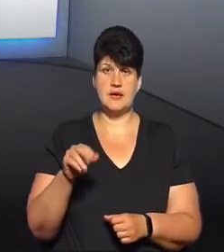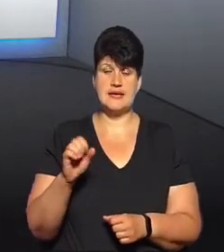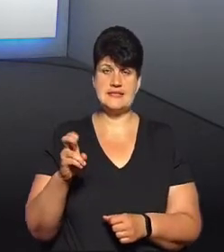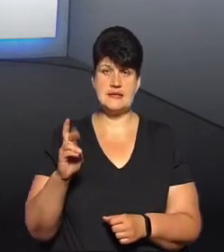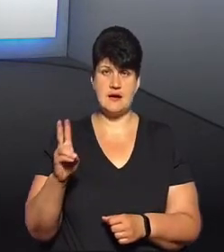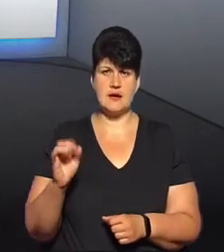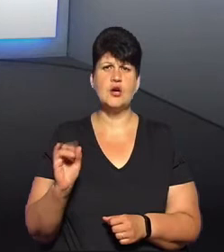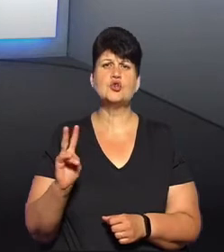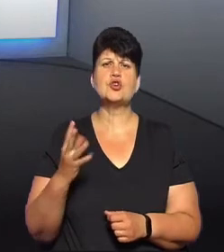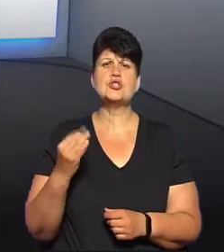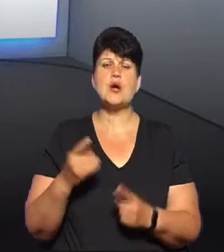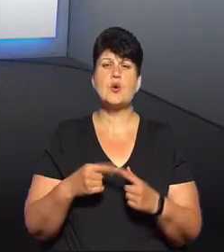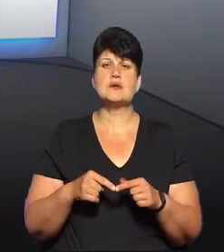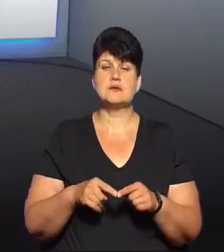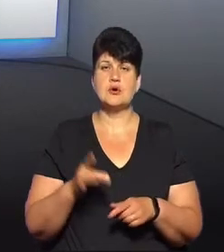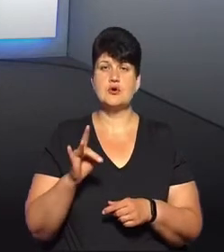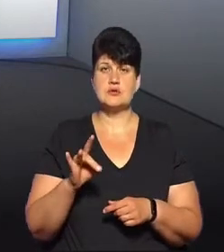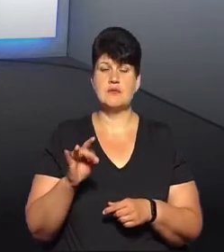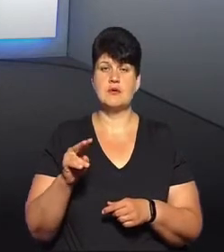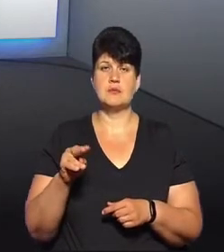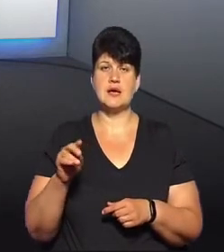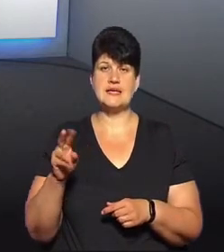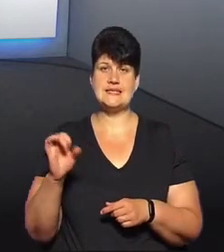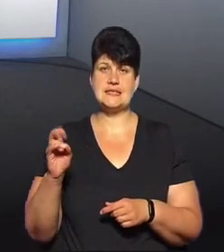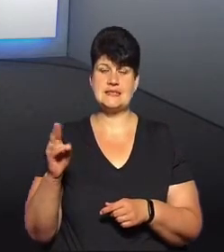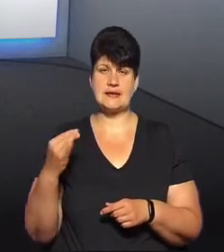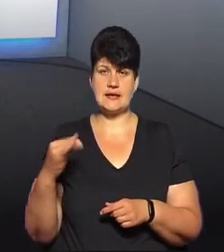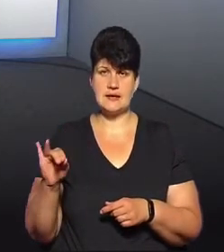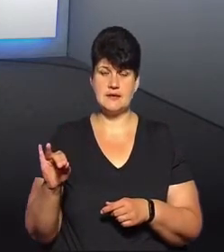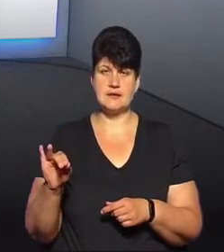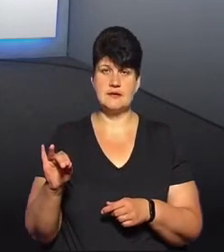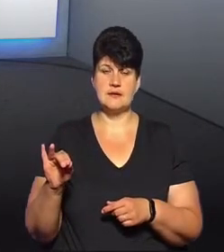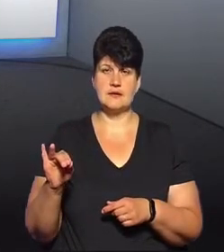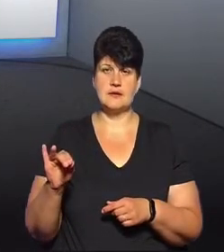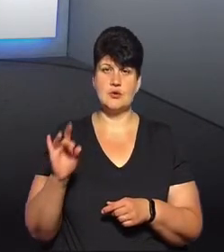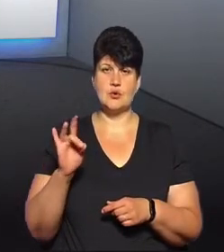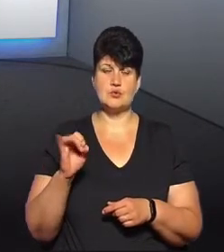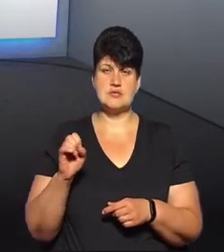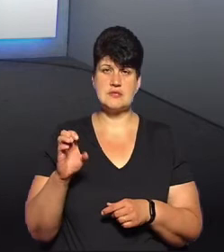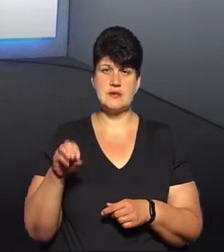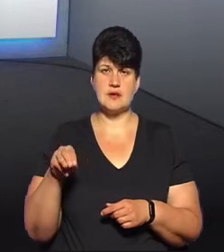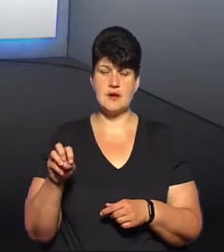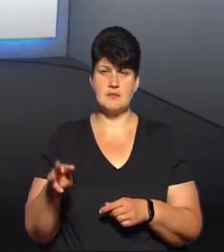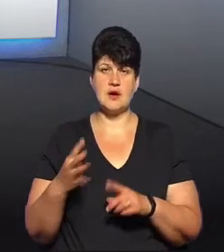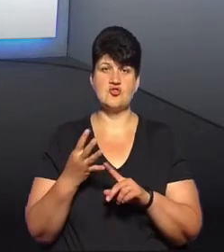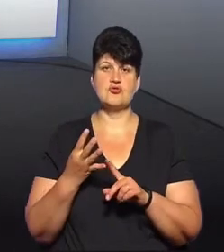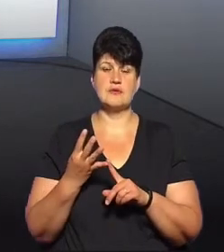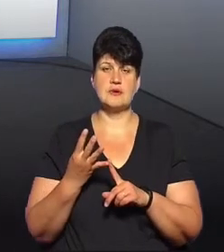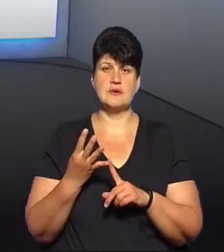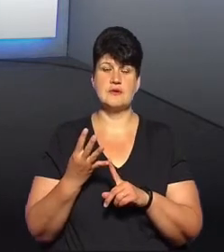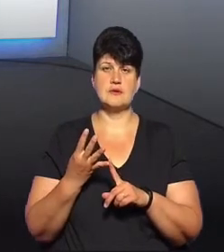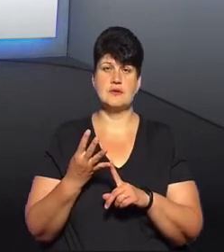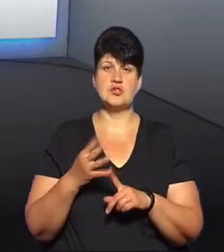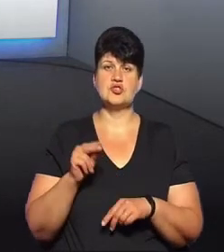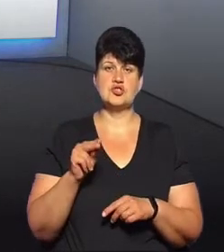ще? Ростислав Плахціцький. Так. Рахишов Рустам. Так, все є. І четвертий, я забувся. Черкашин Максим. Черкашин